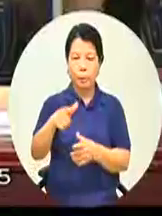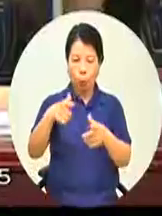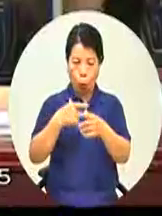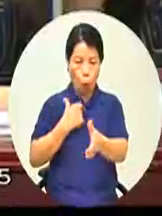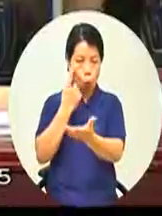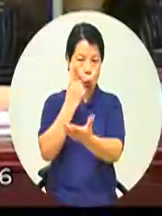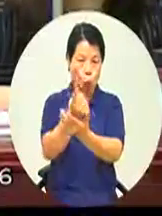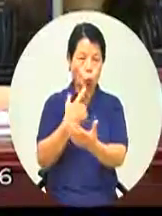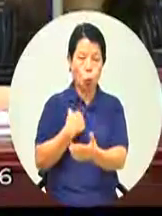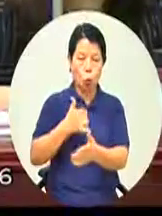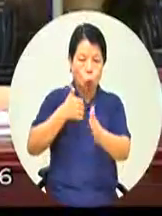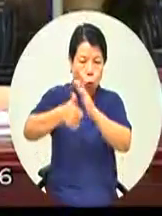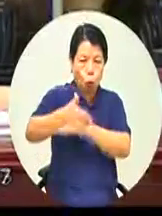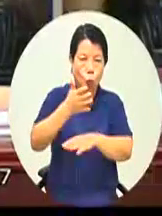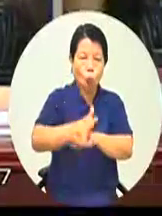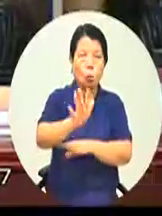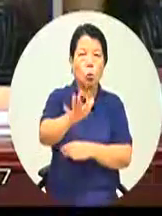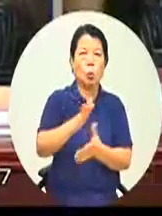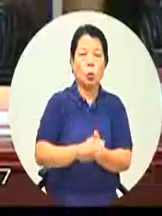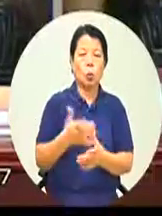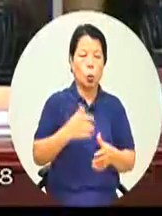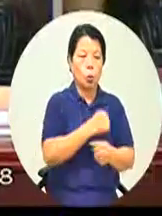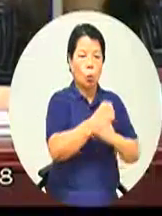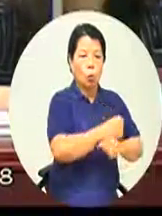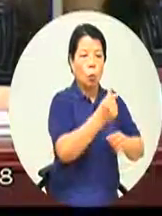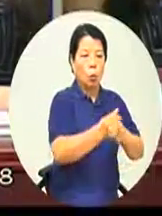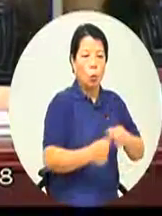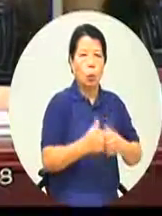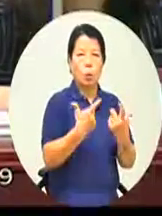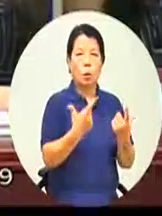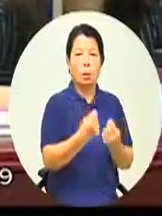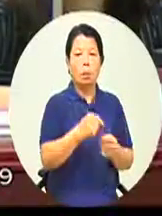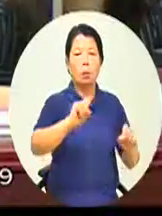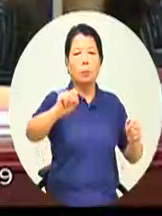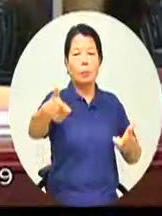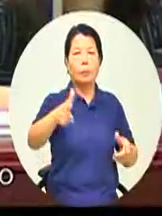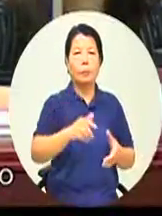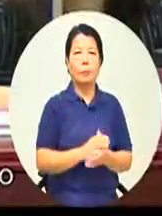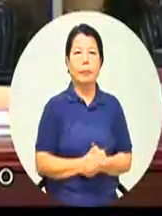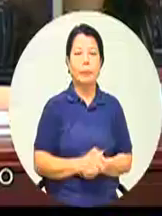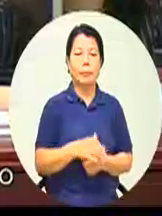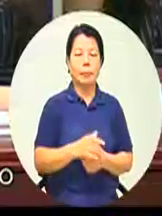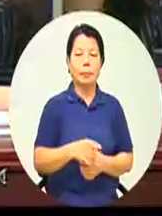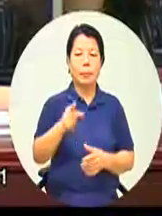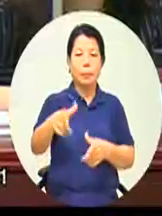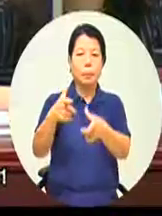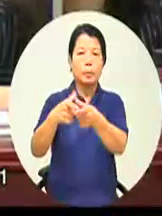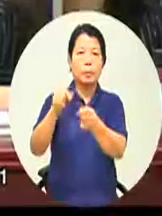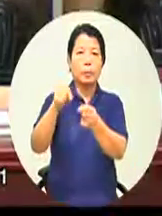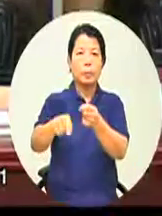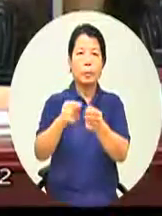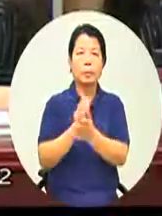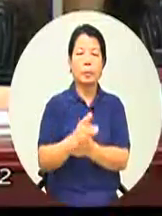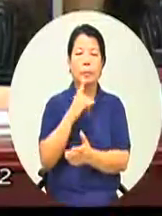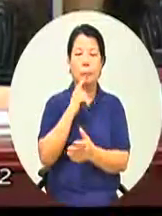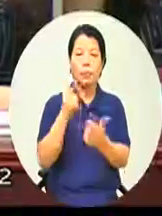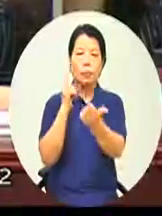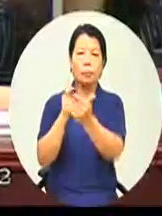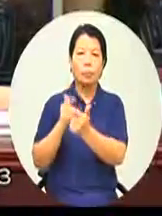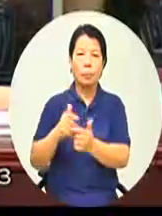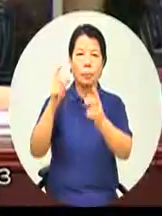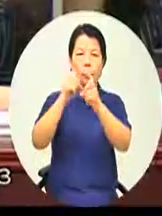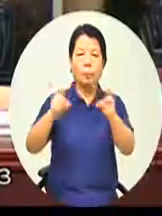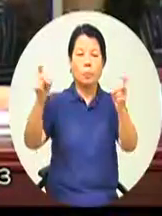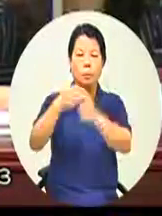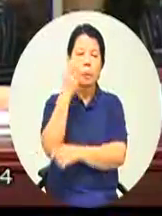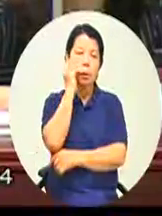那博尔跟小尊的经营模式其实是有点不同的，小尊它因为是比较符合城市观